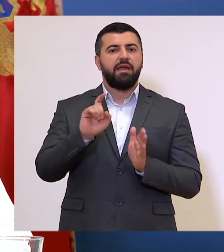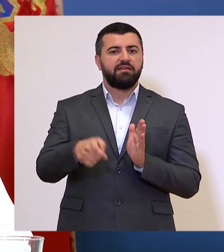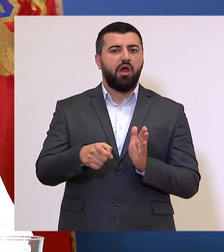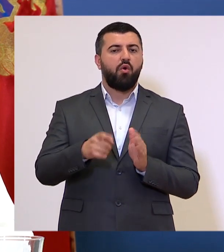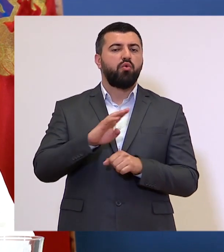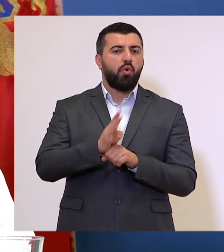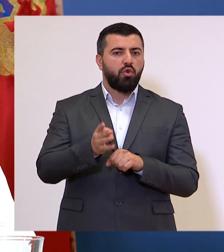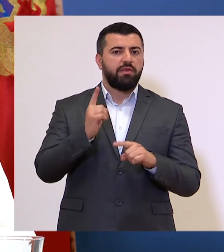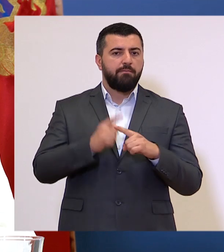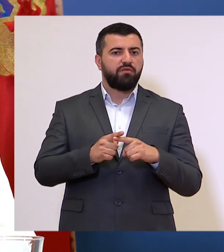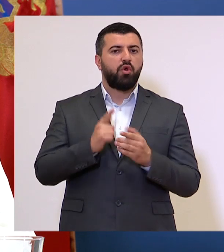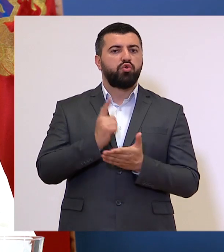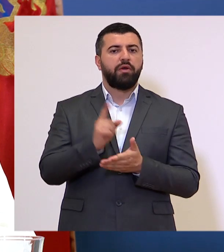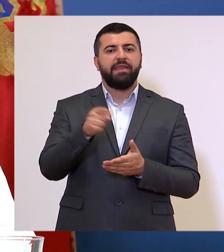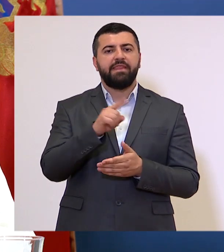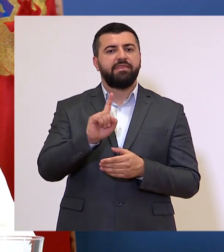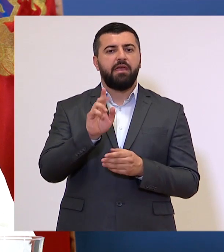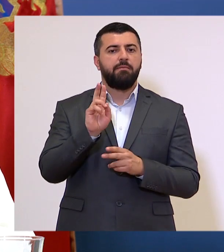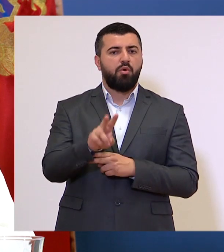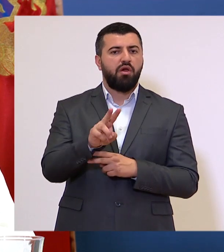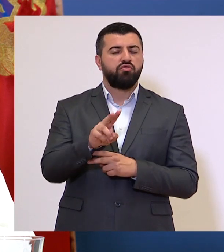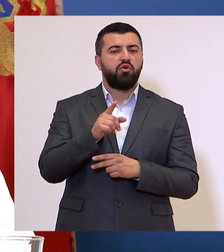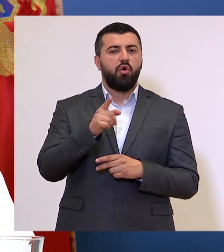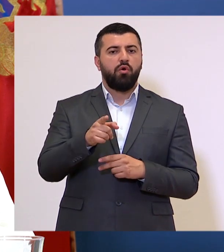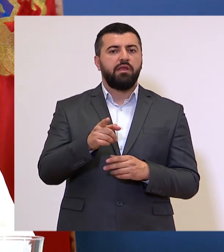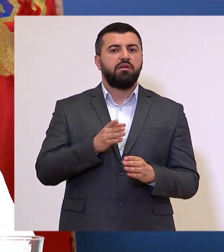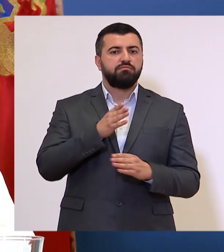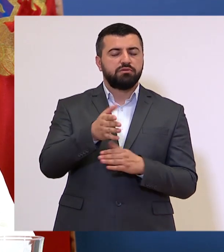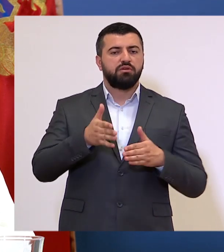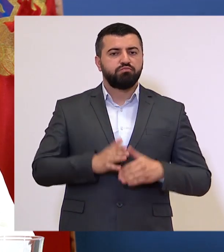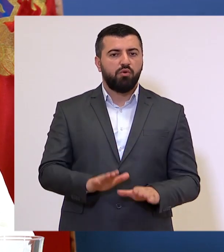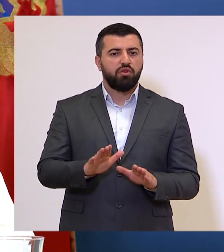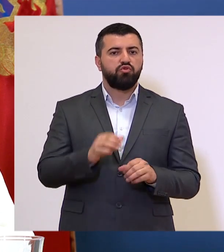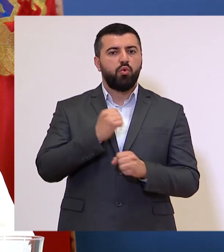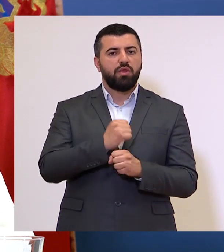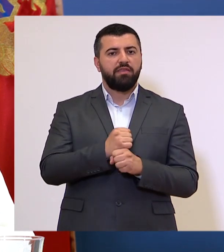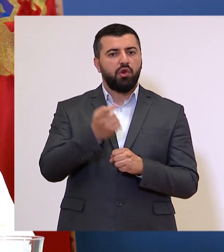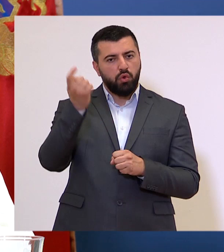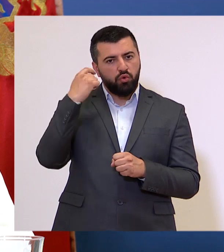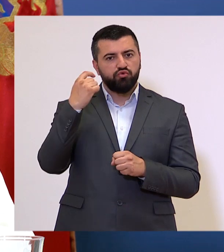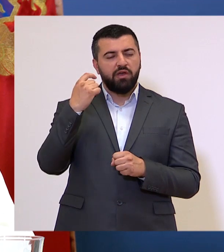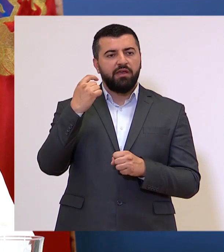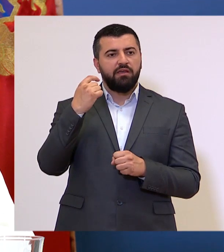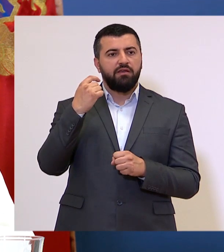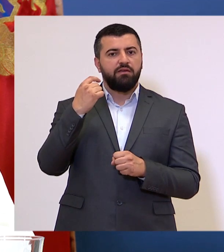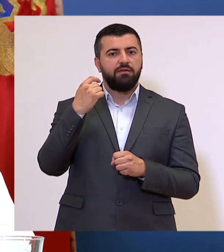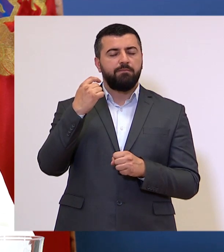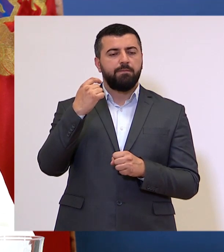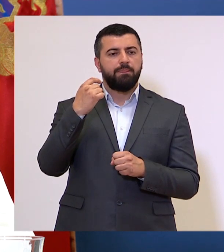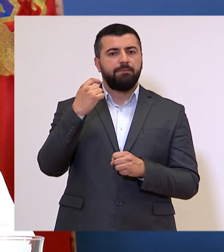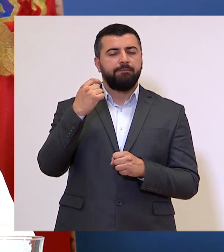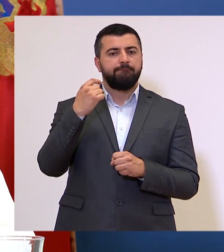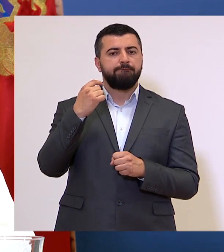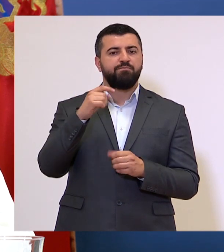kao korona pozitivne dok test ne pokaže drugačije. Oni su pristupili porođaju, uradili su juče per vias porođaj, znači prirodnim